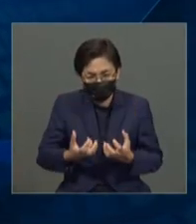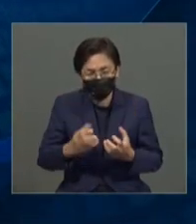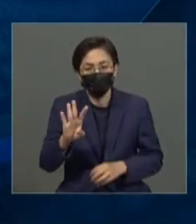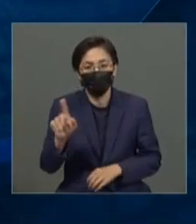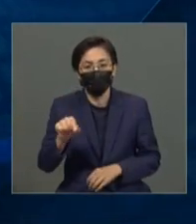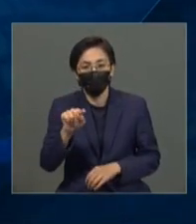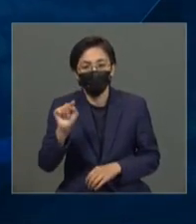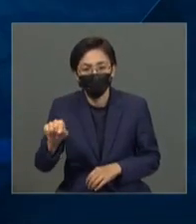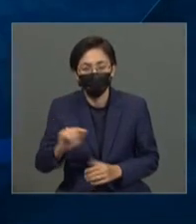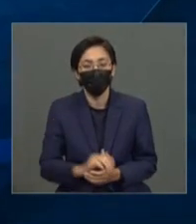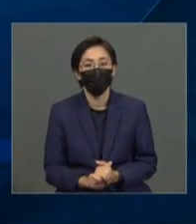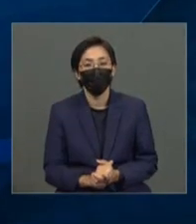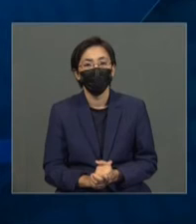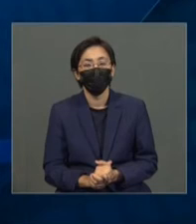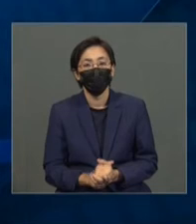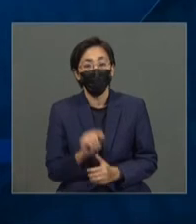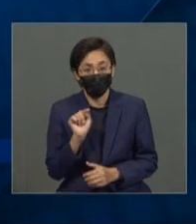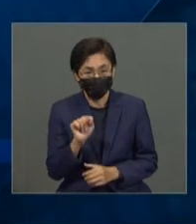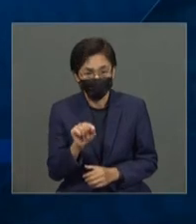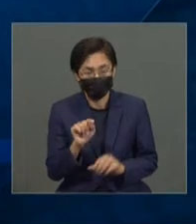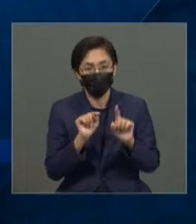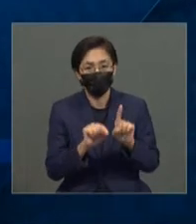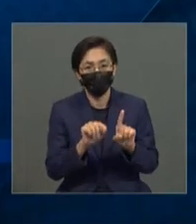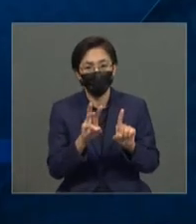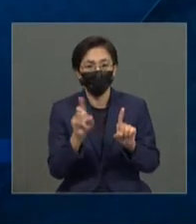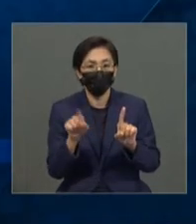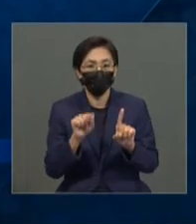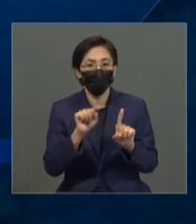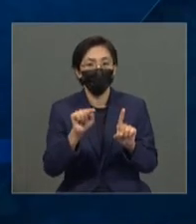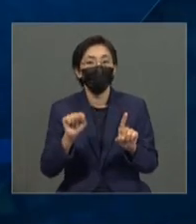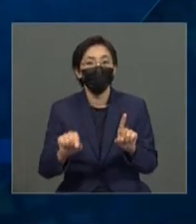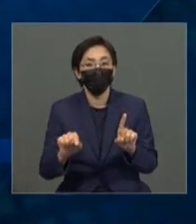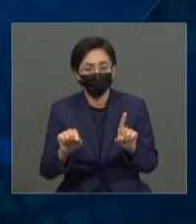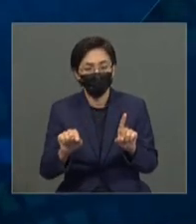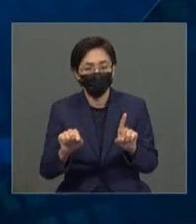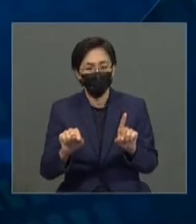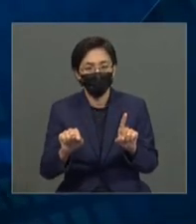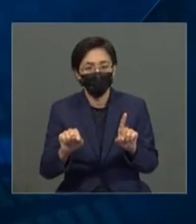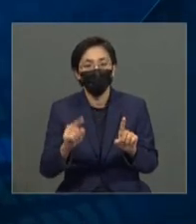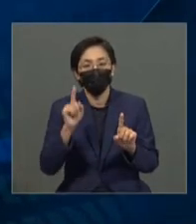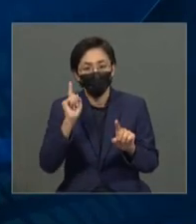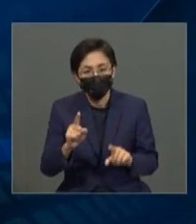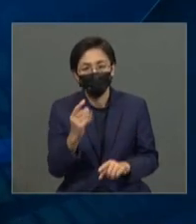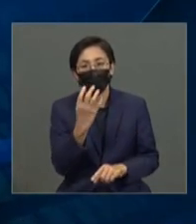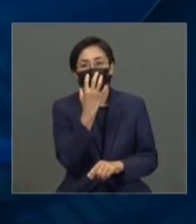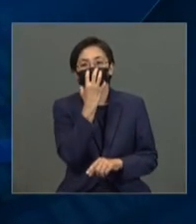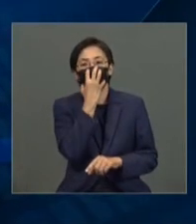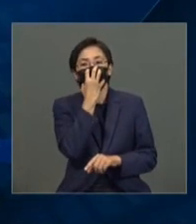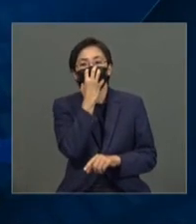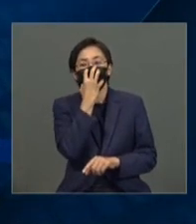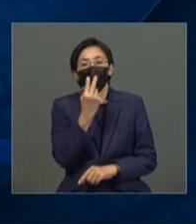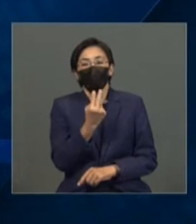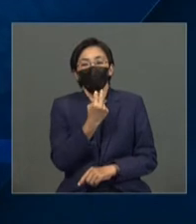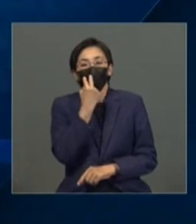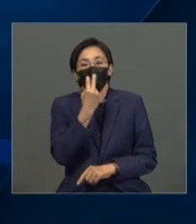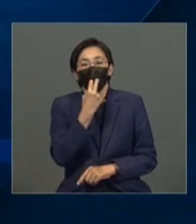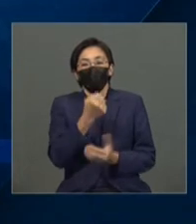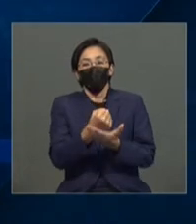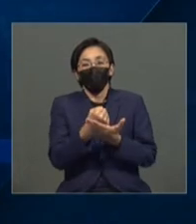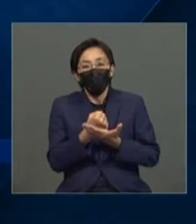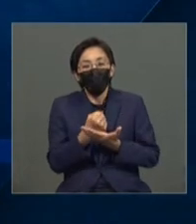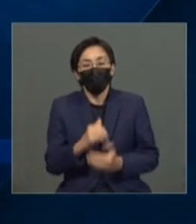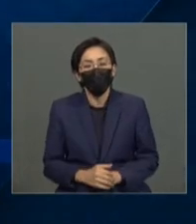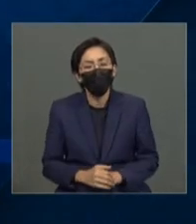ำนวนนี้ 1.6%ของผู้ป่วยอาการหนักเนี่ยนะคะจะต้องใช้เครื่องช่วยหายใจคือค